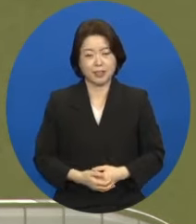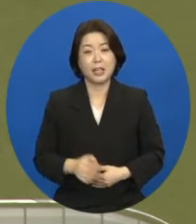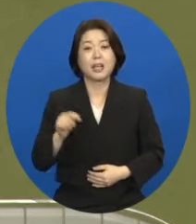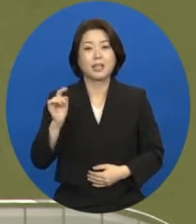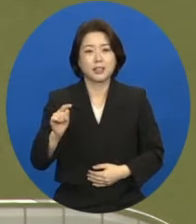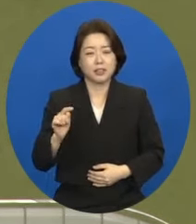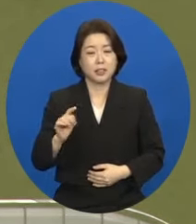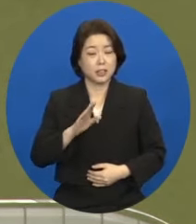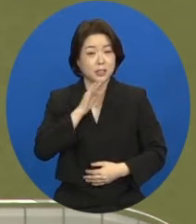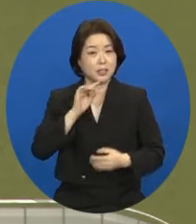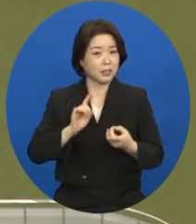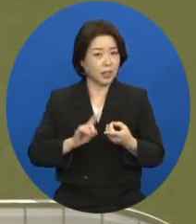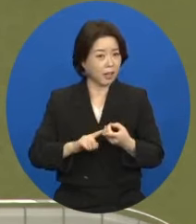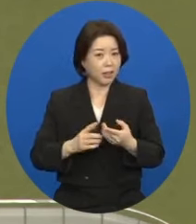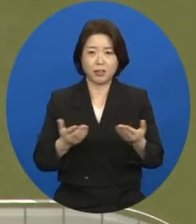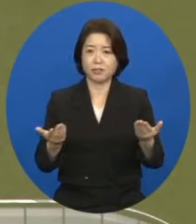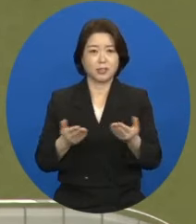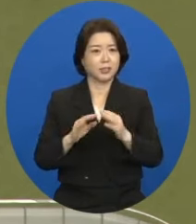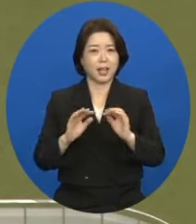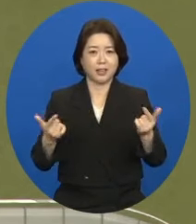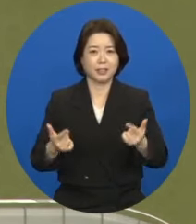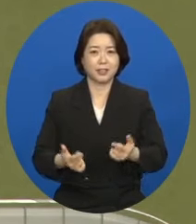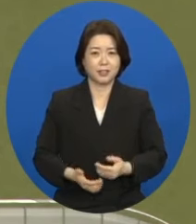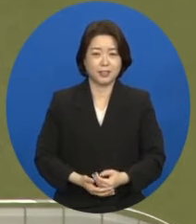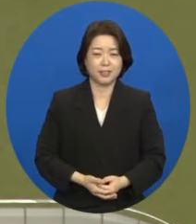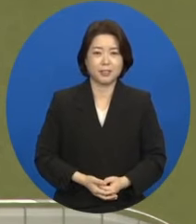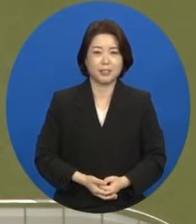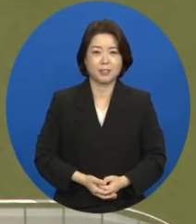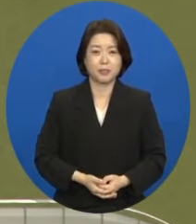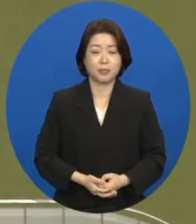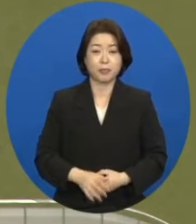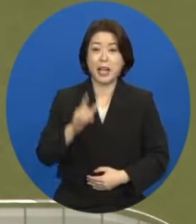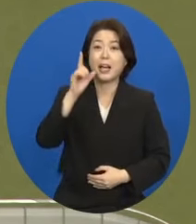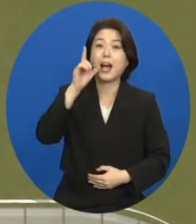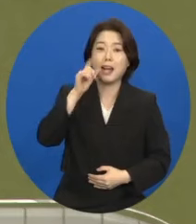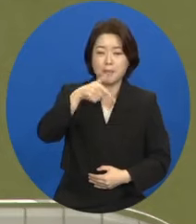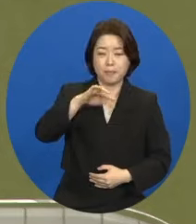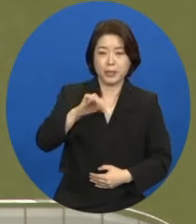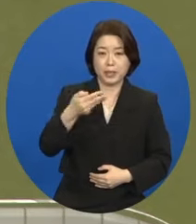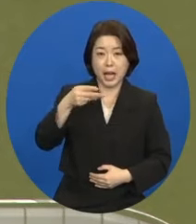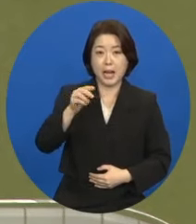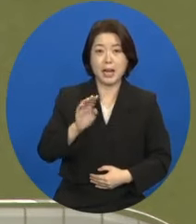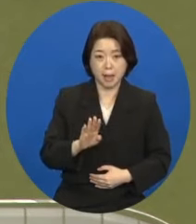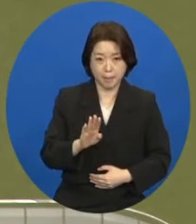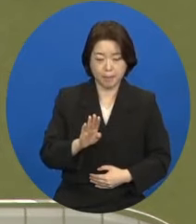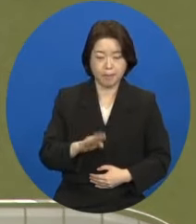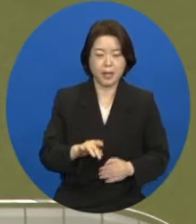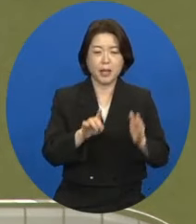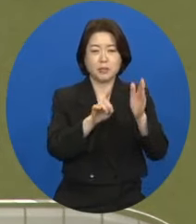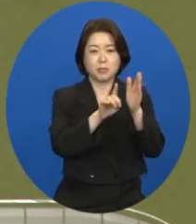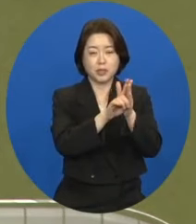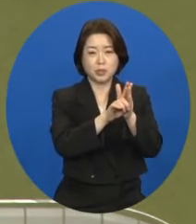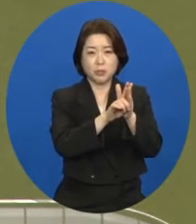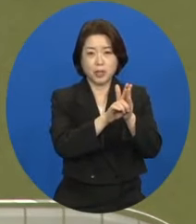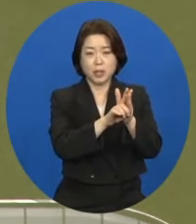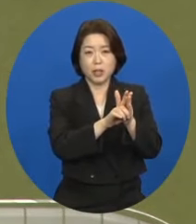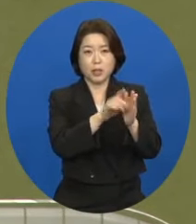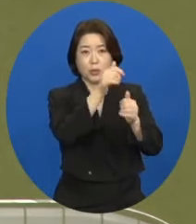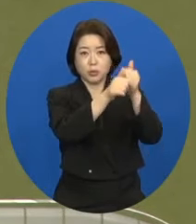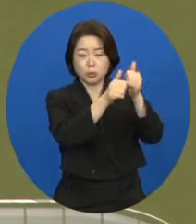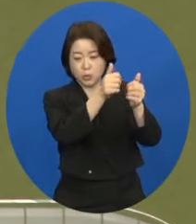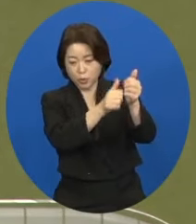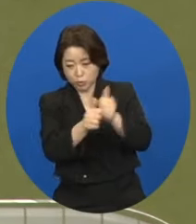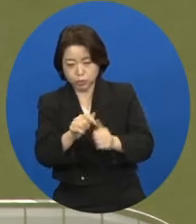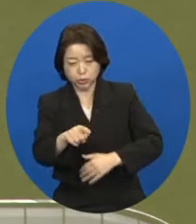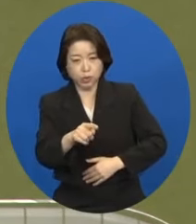그것이 당연한 것이 아니라고 하는 것이죠. 왜 갈렙이라고 하는 위대한 믿음의 선조의 후손이 이렇게 되었을까요?